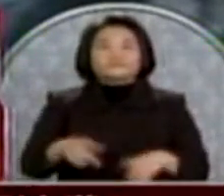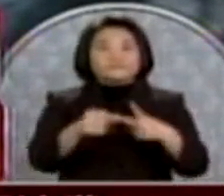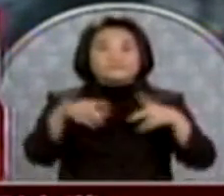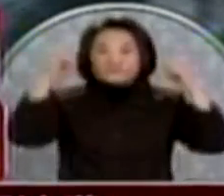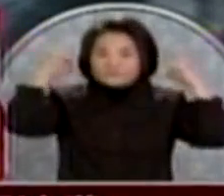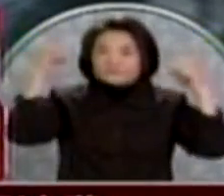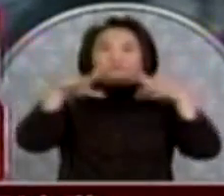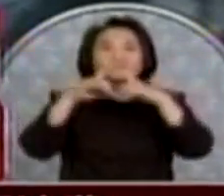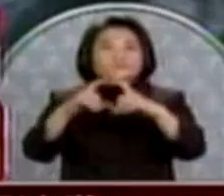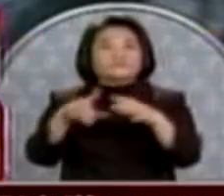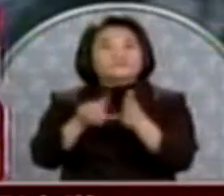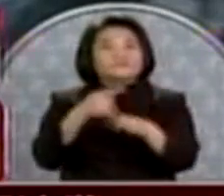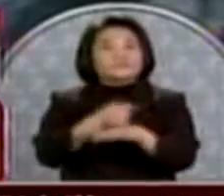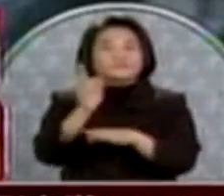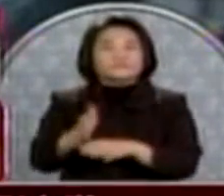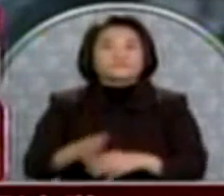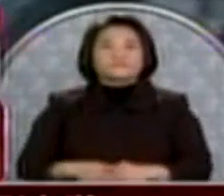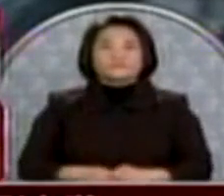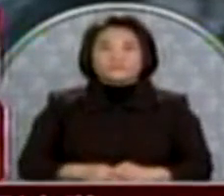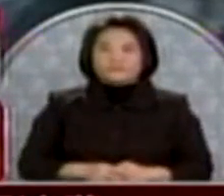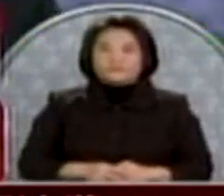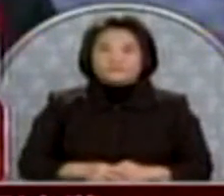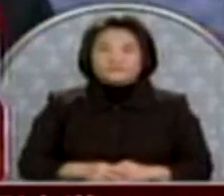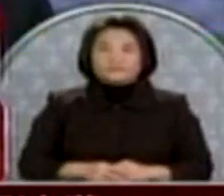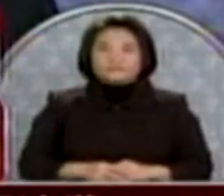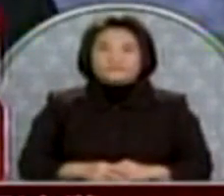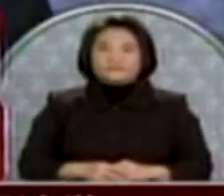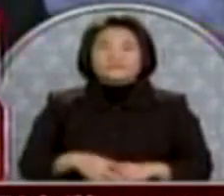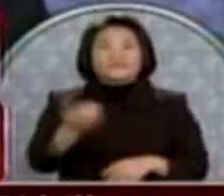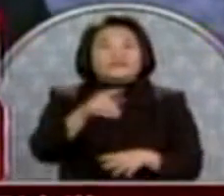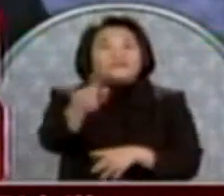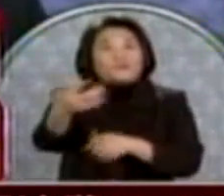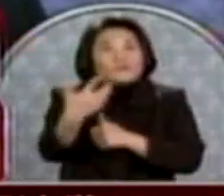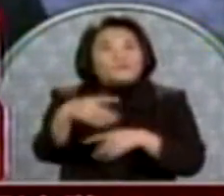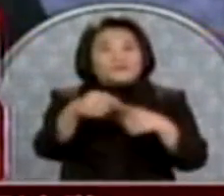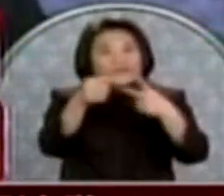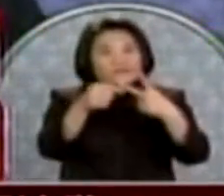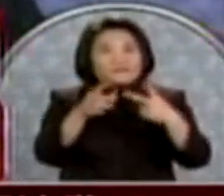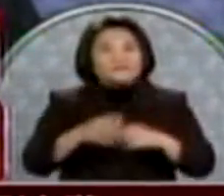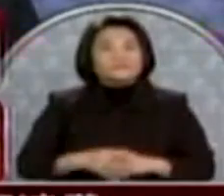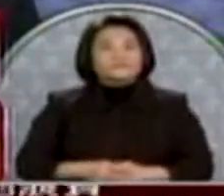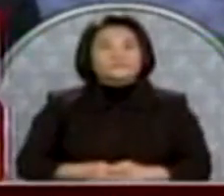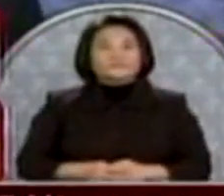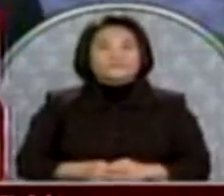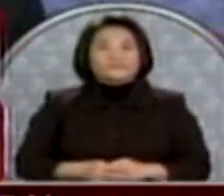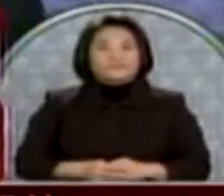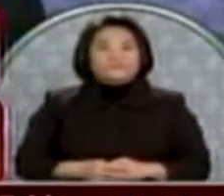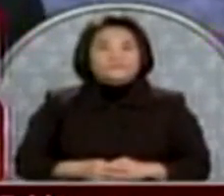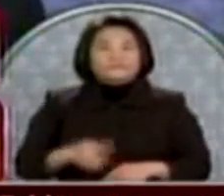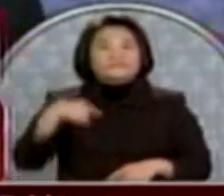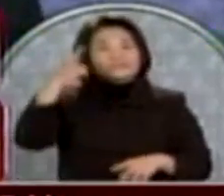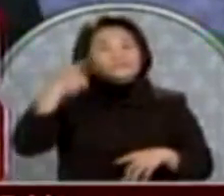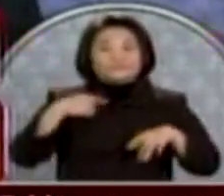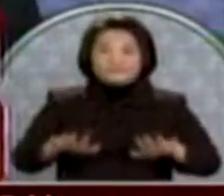请宋楚瑜先生回答，时间是1分30秒。 您提到的两个问题，我觉得我